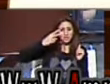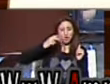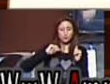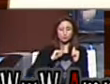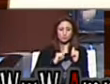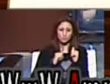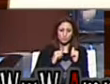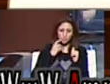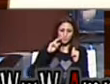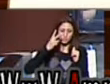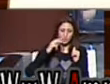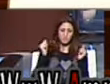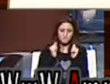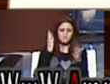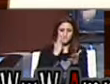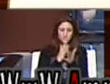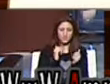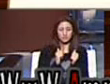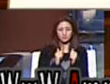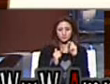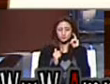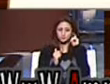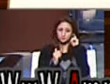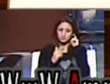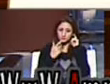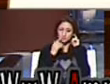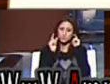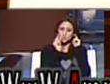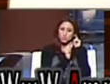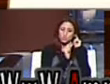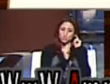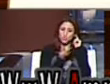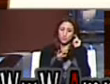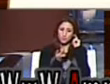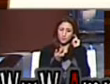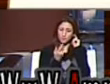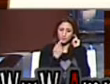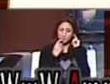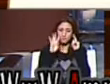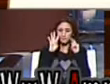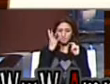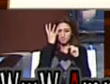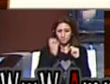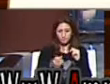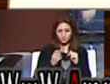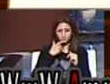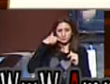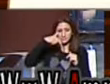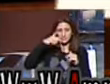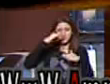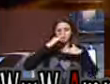مئويه، وده يدينا احساس بان ما زال الطقس. الصغرى كام بقى؟ الصغرى الاربع ليلا تنخفض الى 6 درجات